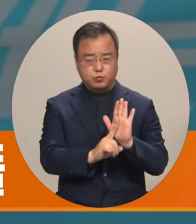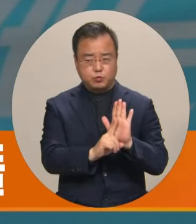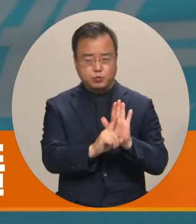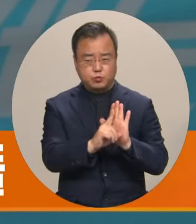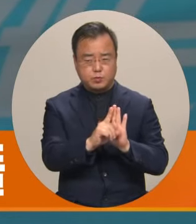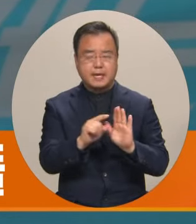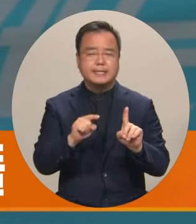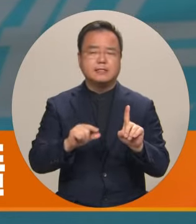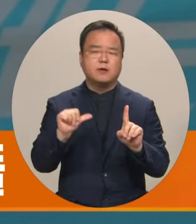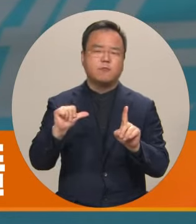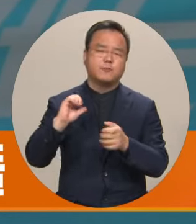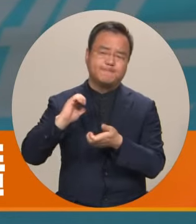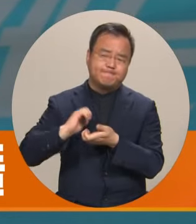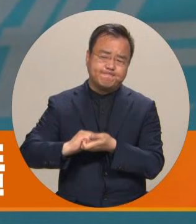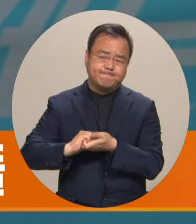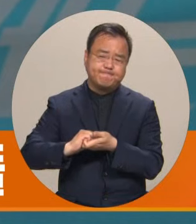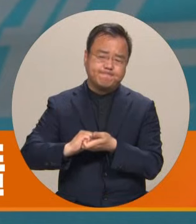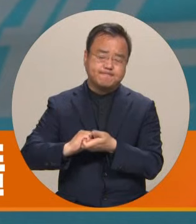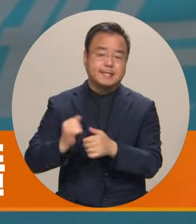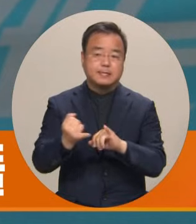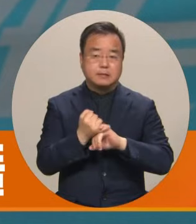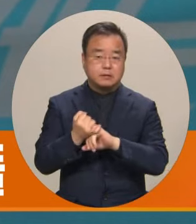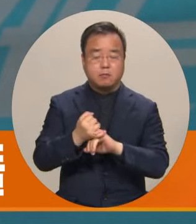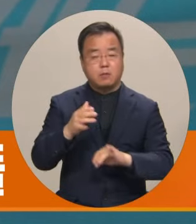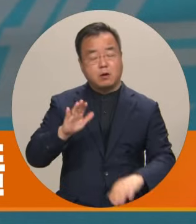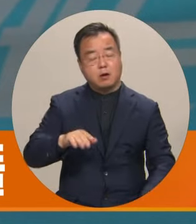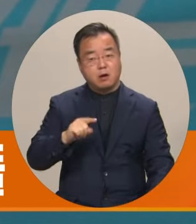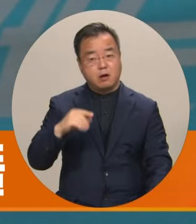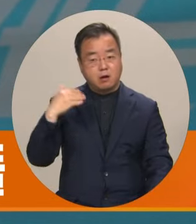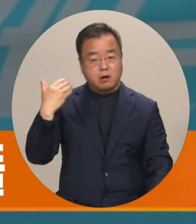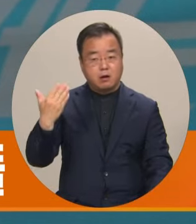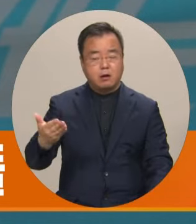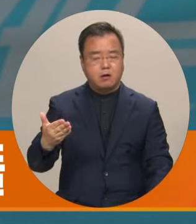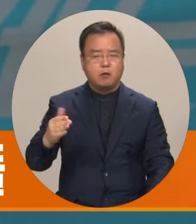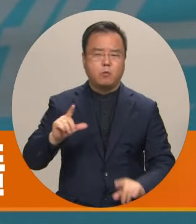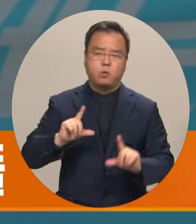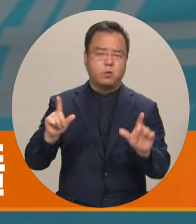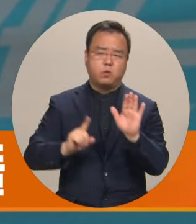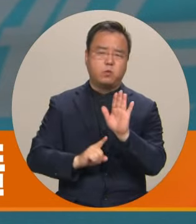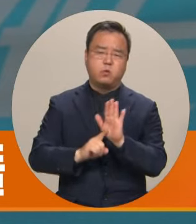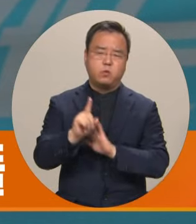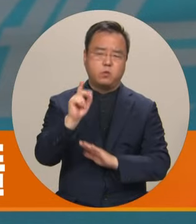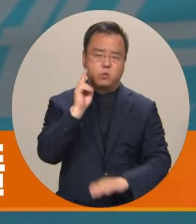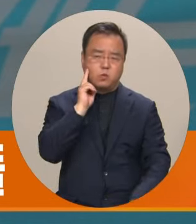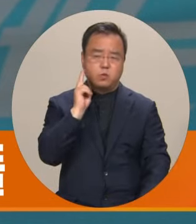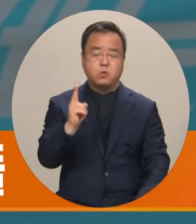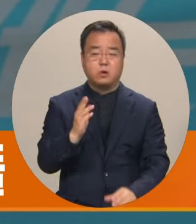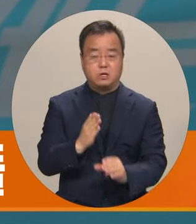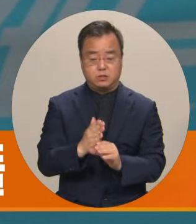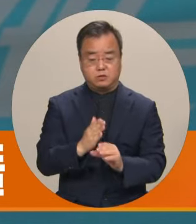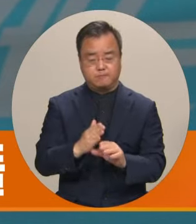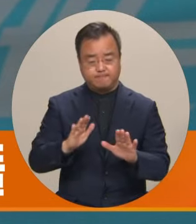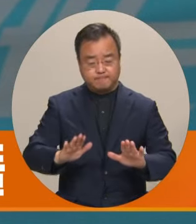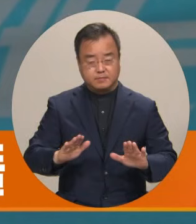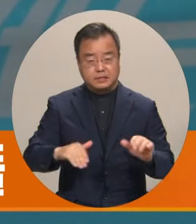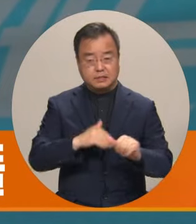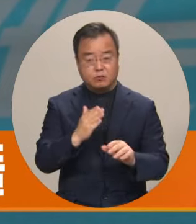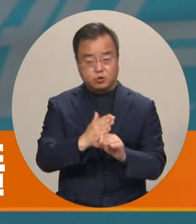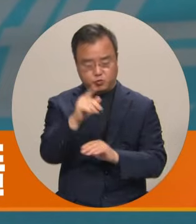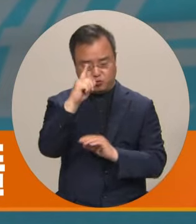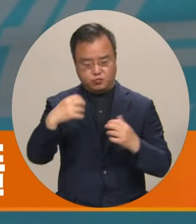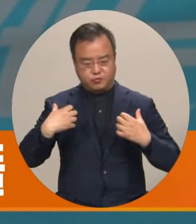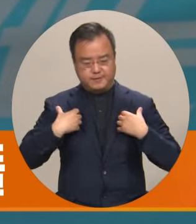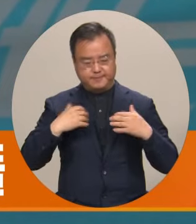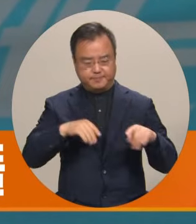.하지만 이러한약속에도불구하고극단적인기상현상은 더욱심해지고있습니다.이러한 상황에서 정부가